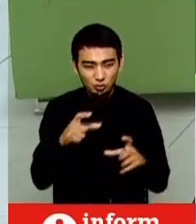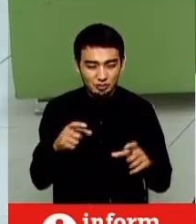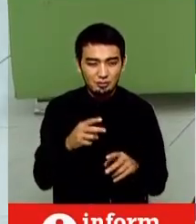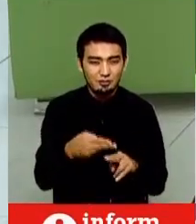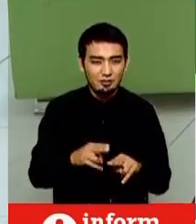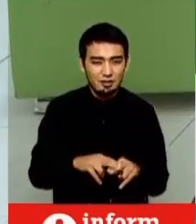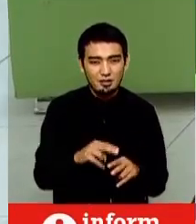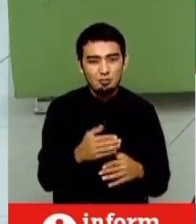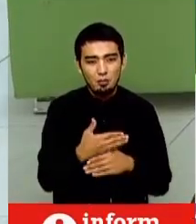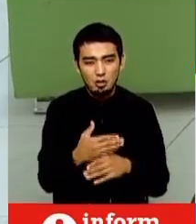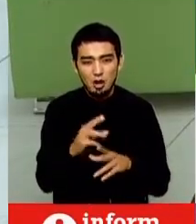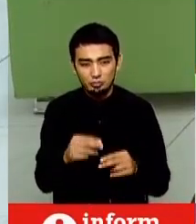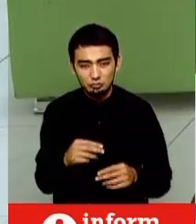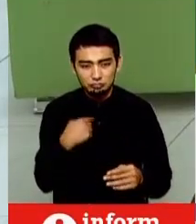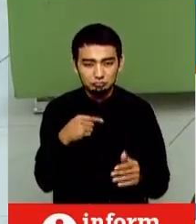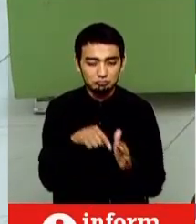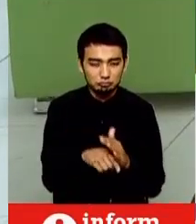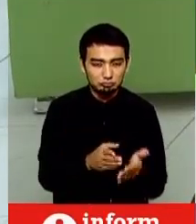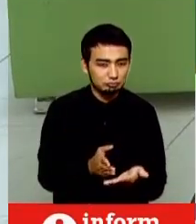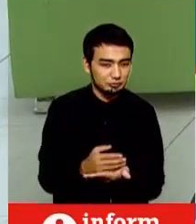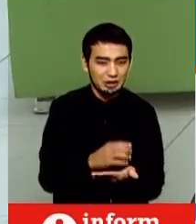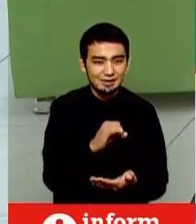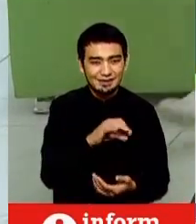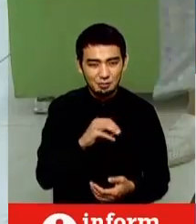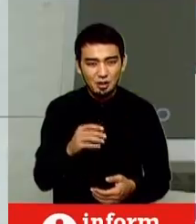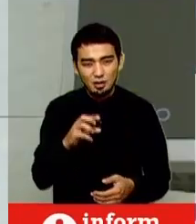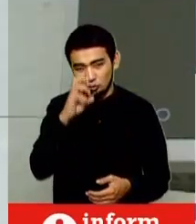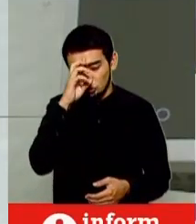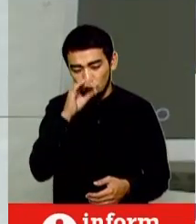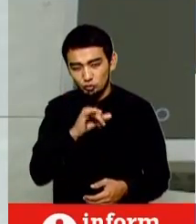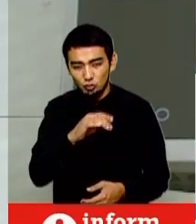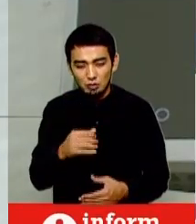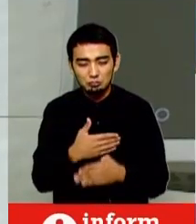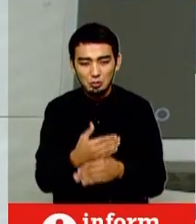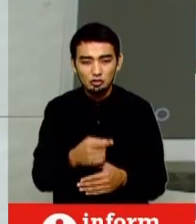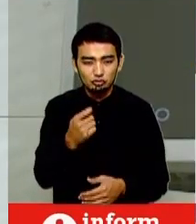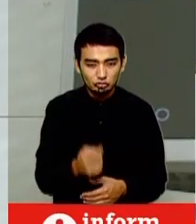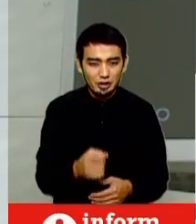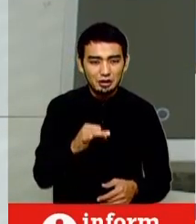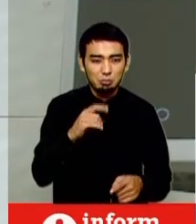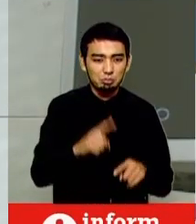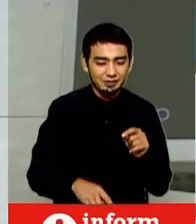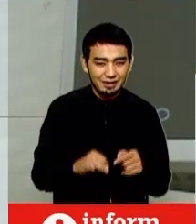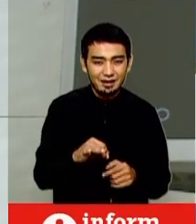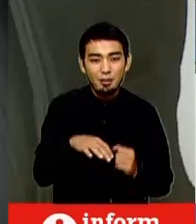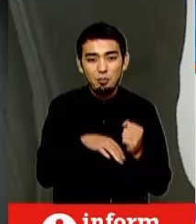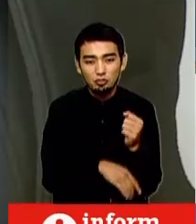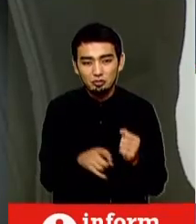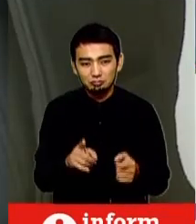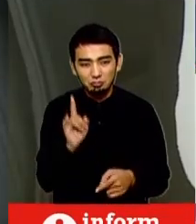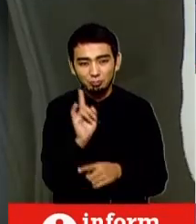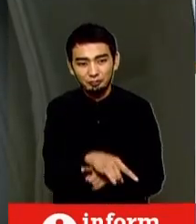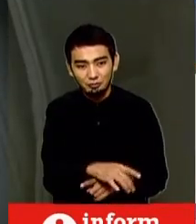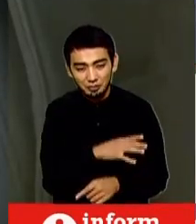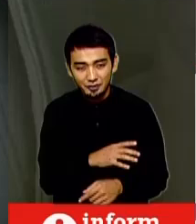такие помогайки обещают пройти в обход системы и получить госуслугу быстрее и дешевле. Правда, потом обычно оказывается, что это мошенники и